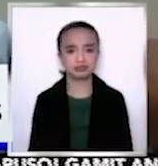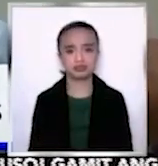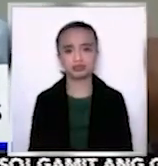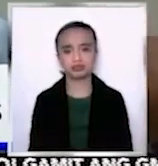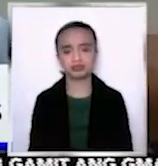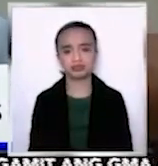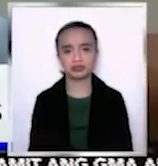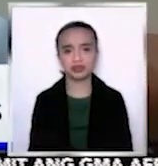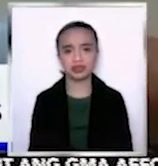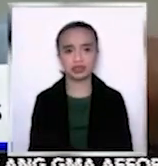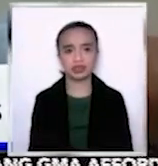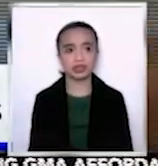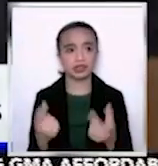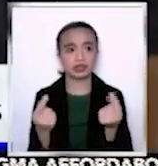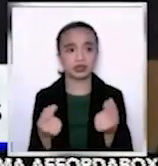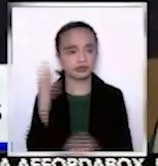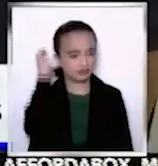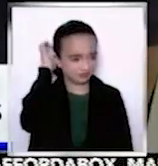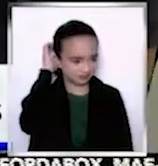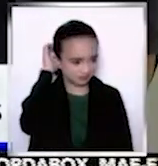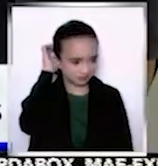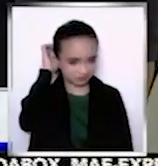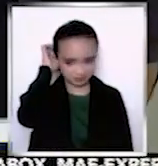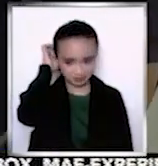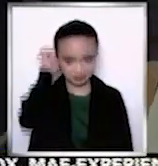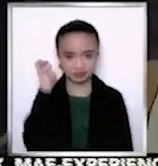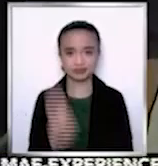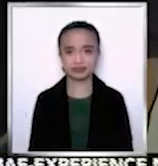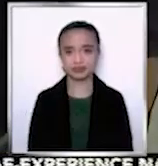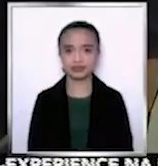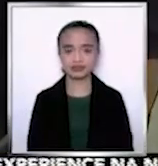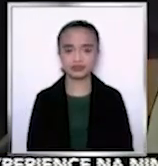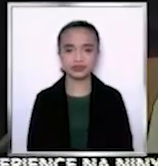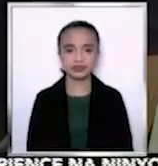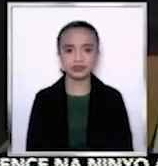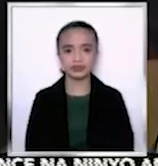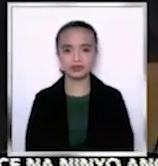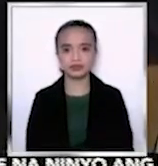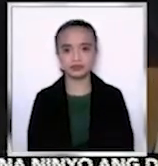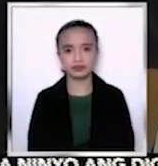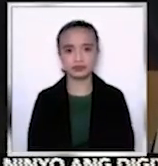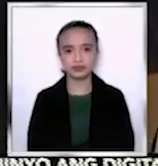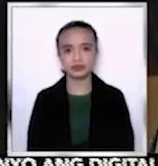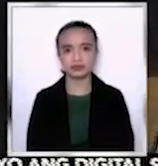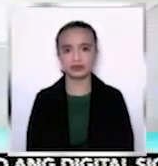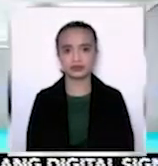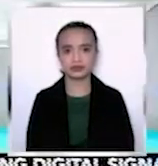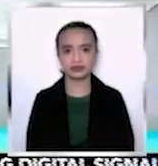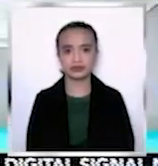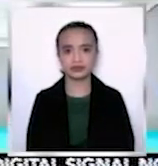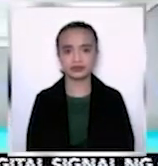ano na lang tayo, kamot-ulo na lang. June Veneracion nakatutok, 24 oras.